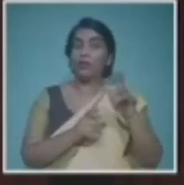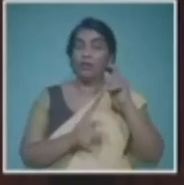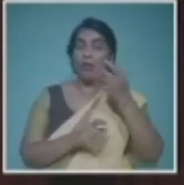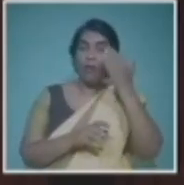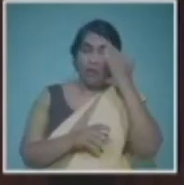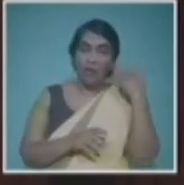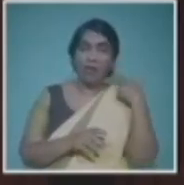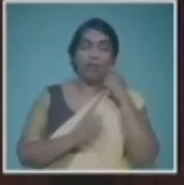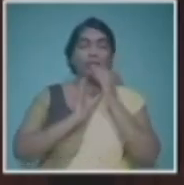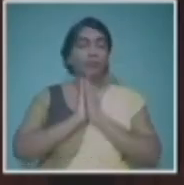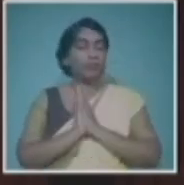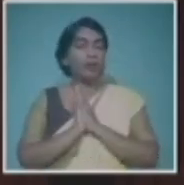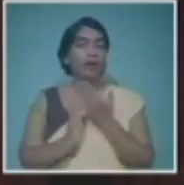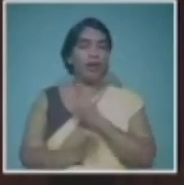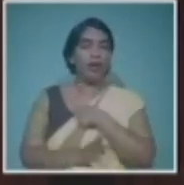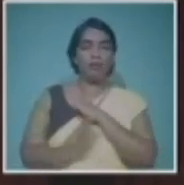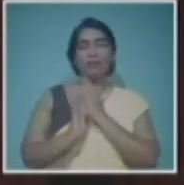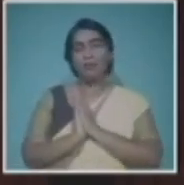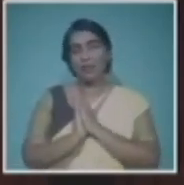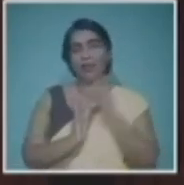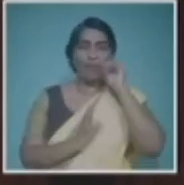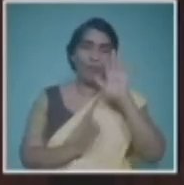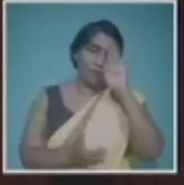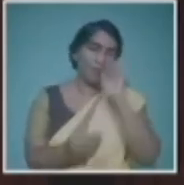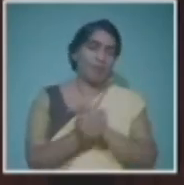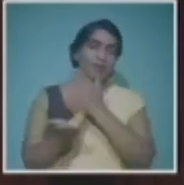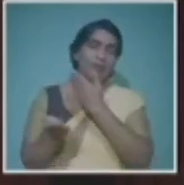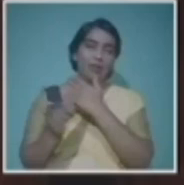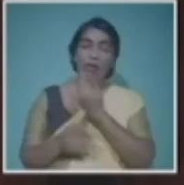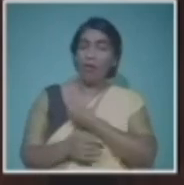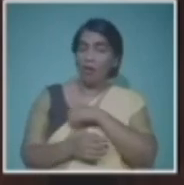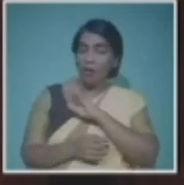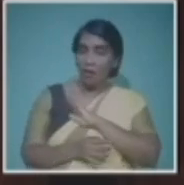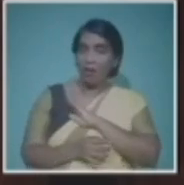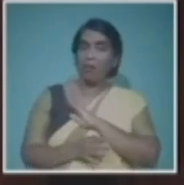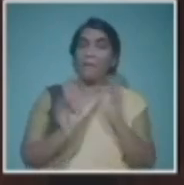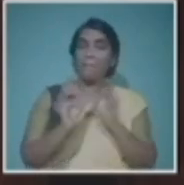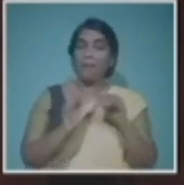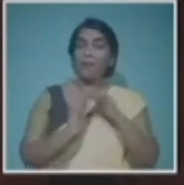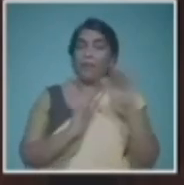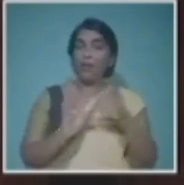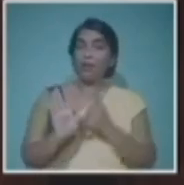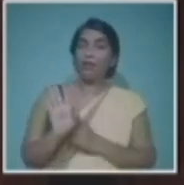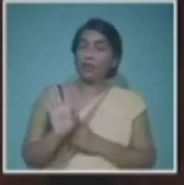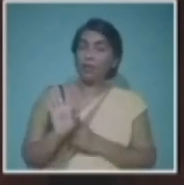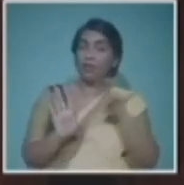දෙමාපියන් යදින්න උනේ බද්දගම සමිත හාමුදුරුවන් ළඟට ගිහිල්ලා තමයි යදින්න උනේ සමිත හාමුදුරුව ඒ බද්දගම් ප්‍රදේශයේ